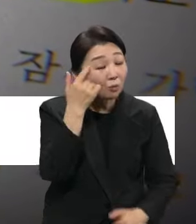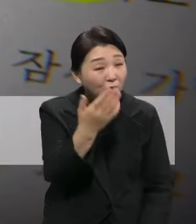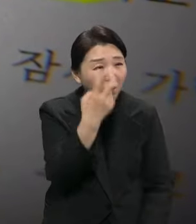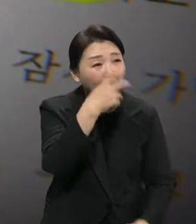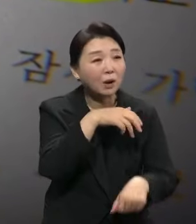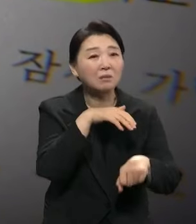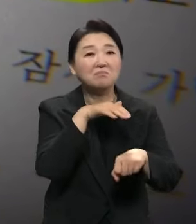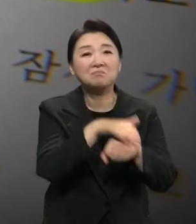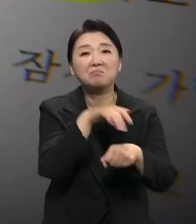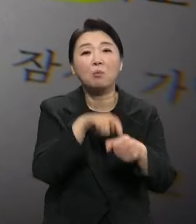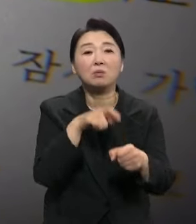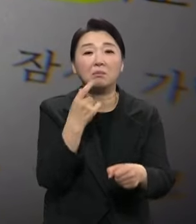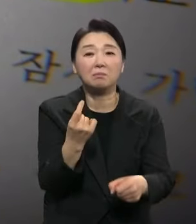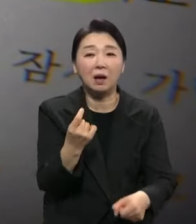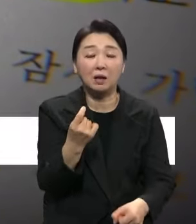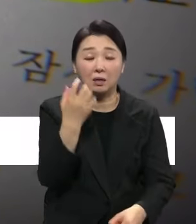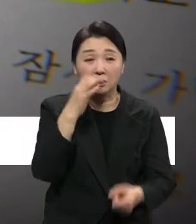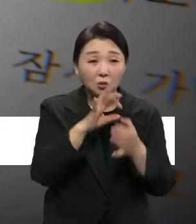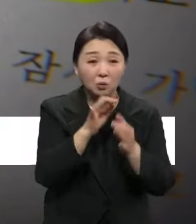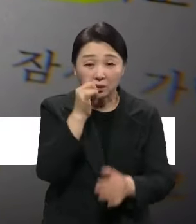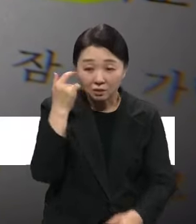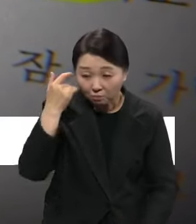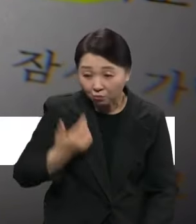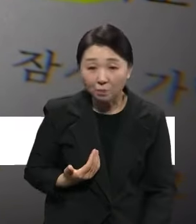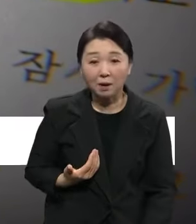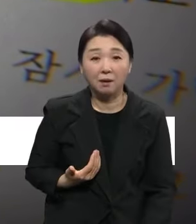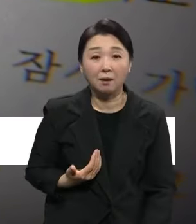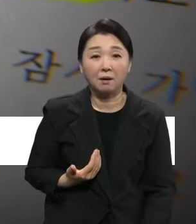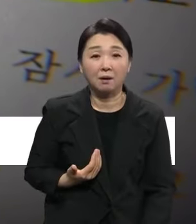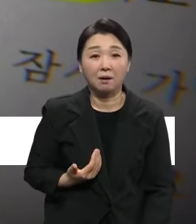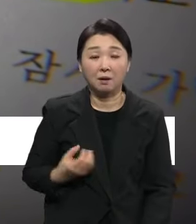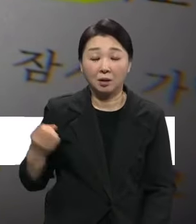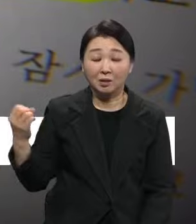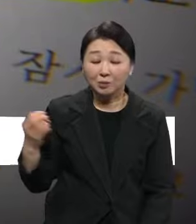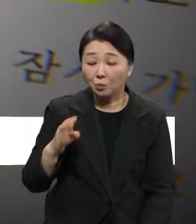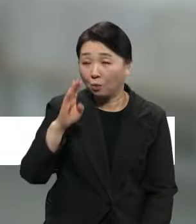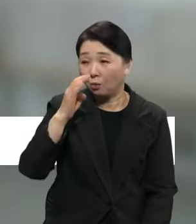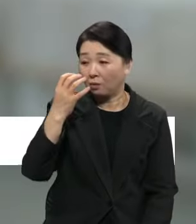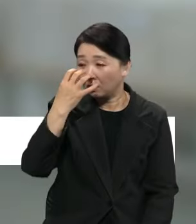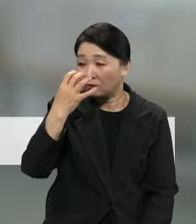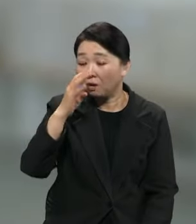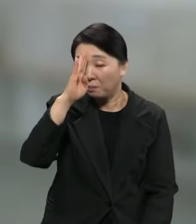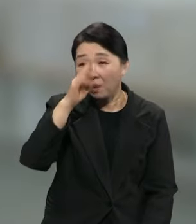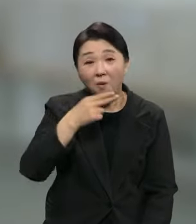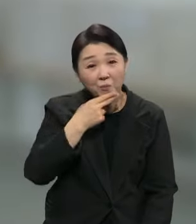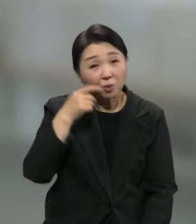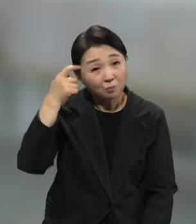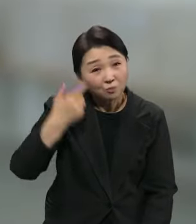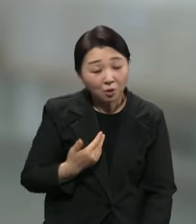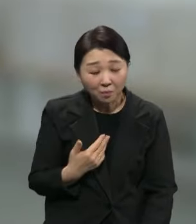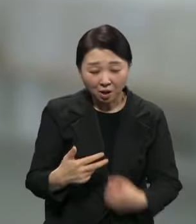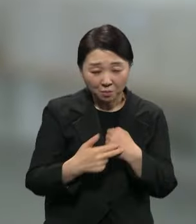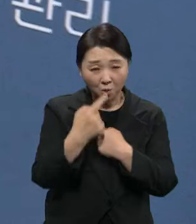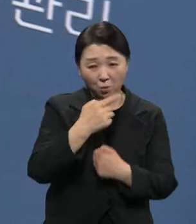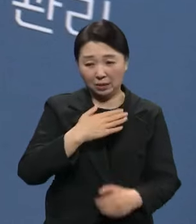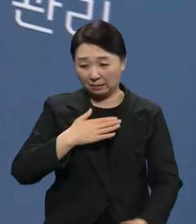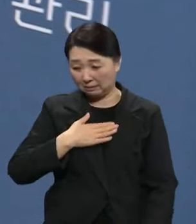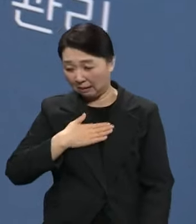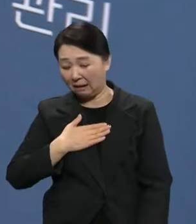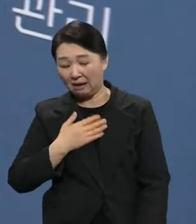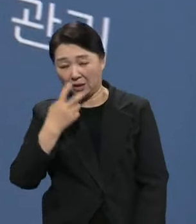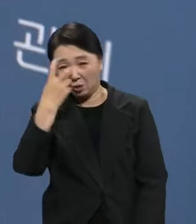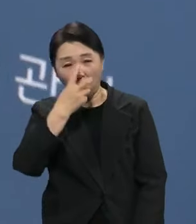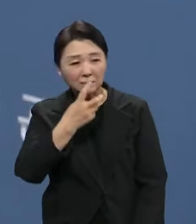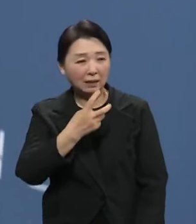차원이라고 했습니다. 성관계 한 적은 있냐? 아니면 뭐 성병은 없냐? 병원보단 자신에게 검사받는 게